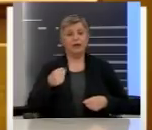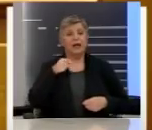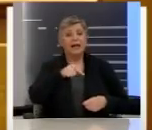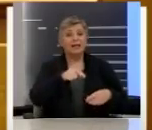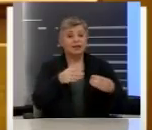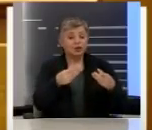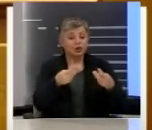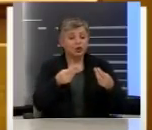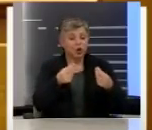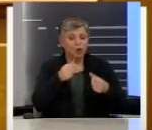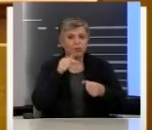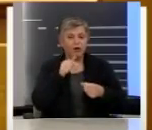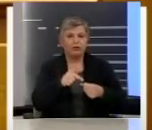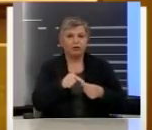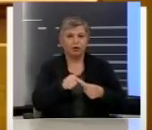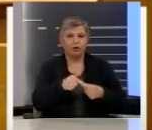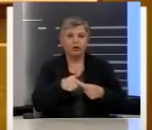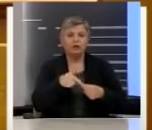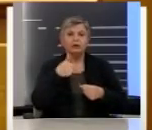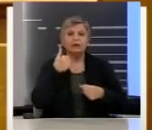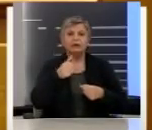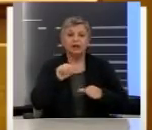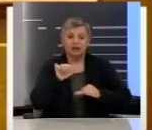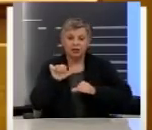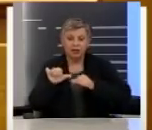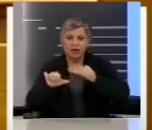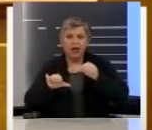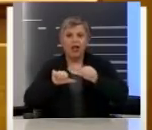μετατρέψει την παράταξή σας, τη Νέα